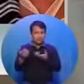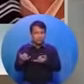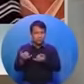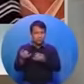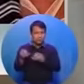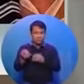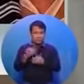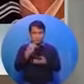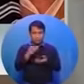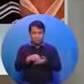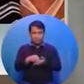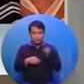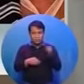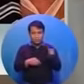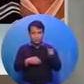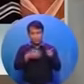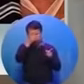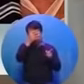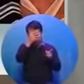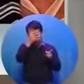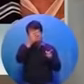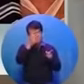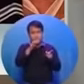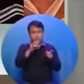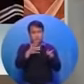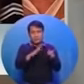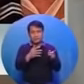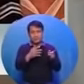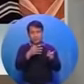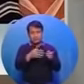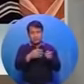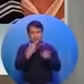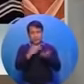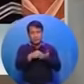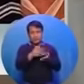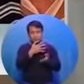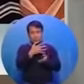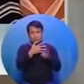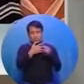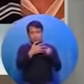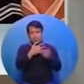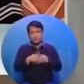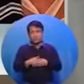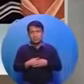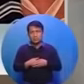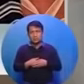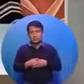pong mensahe nyo sa nanay nyo na nanunod po ngayon?